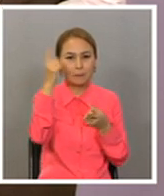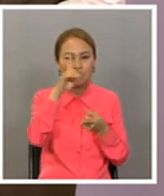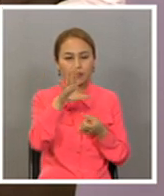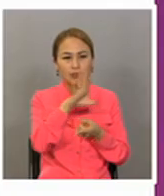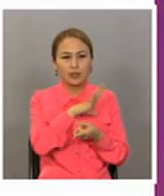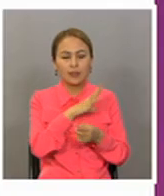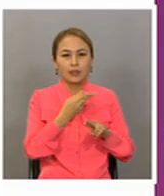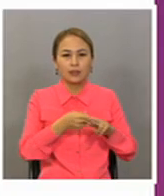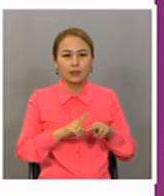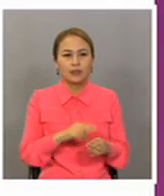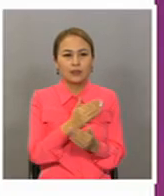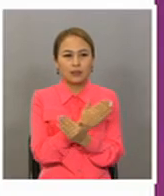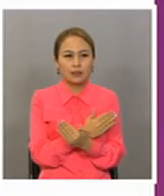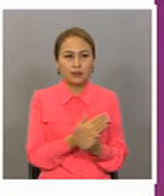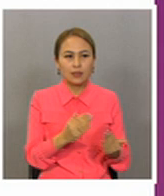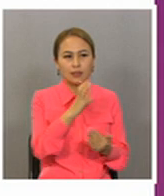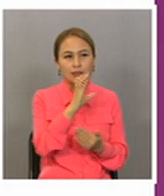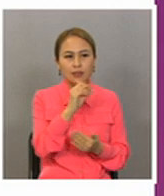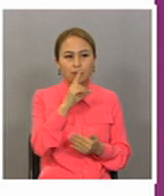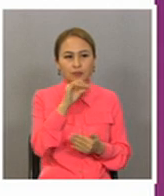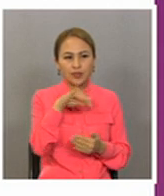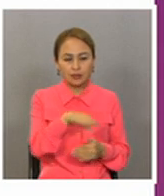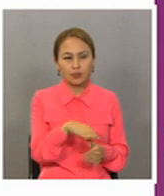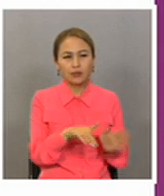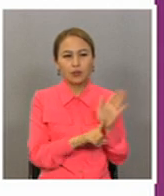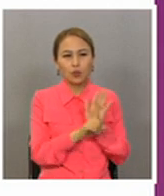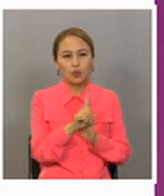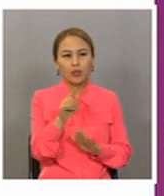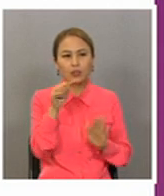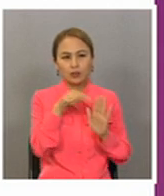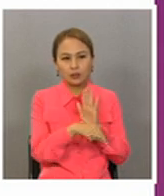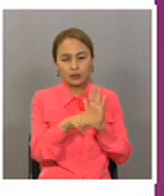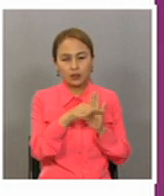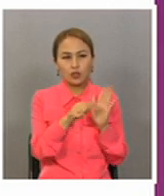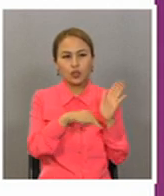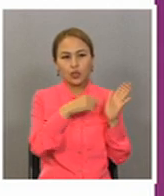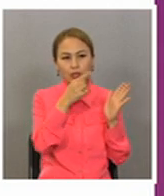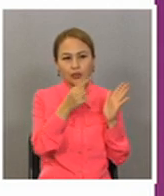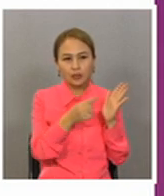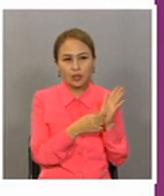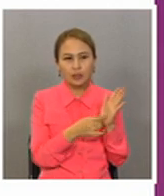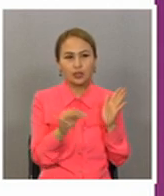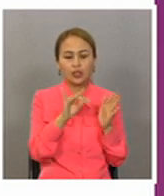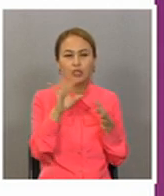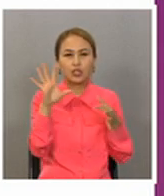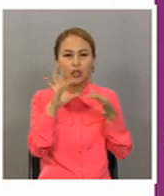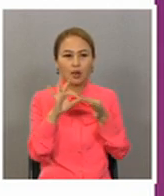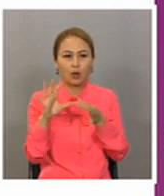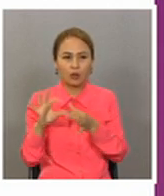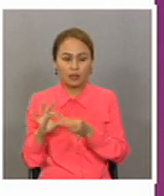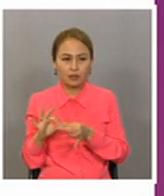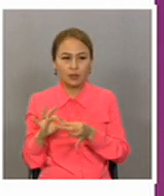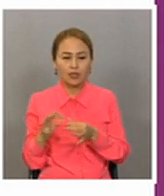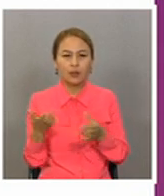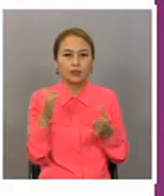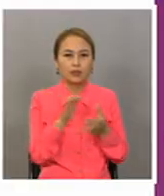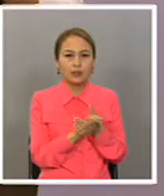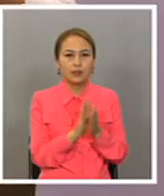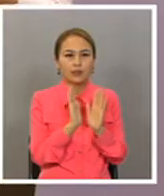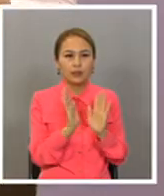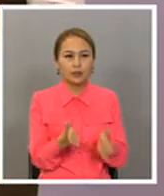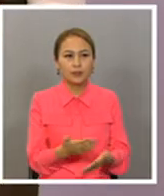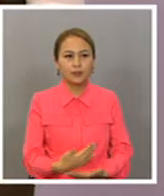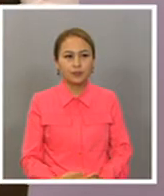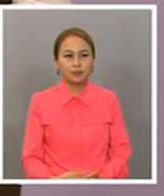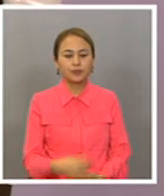сендерге септиктер мен олардың сұрақтары және жалғауларымен